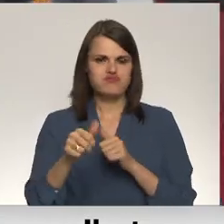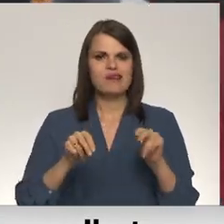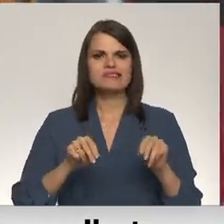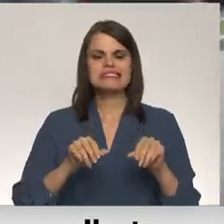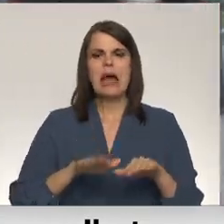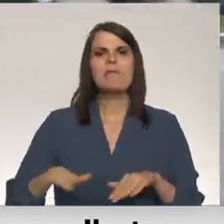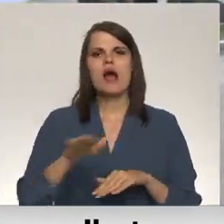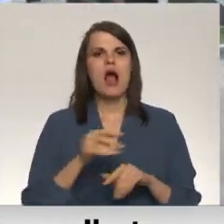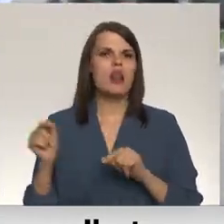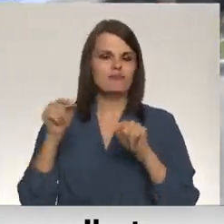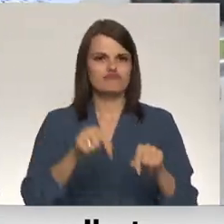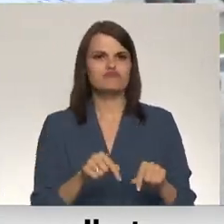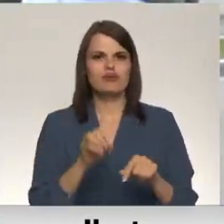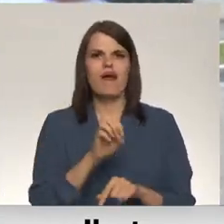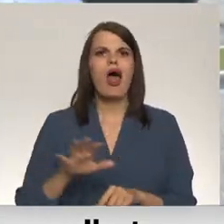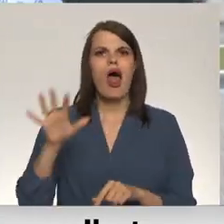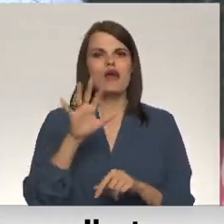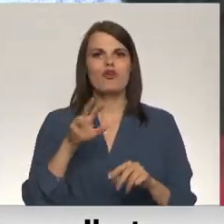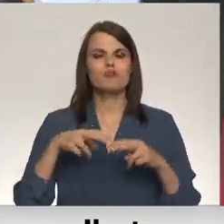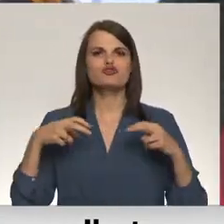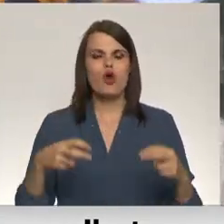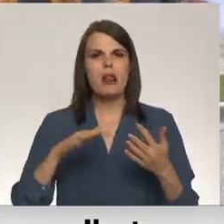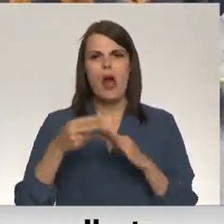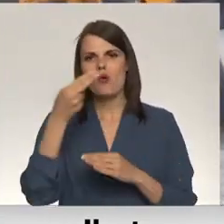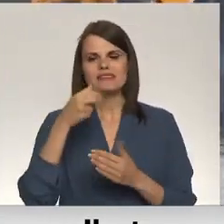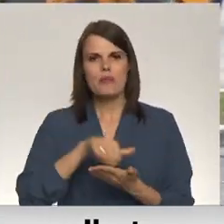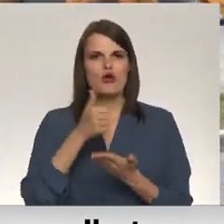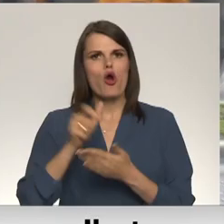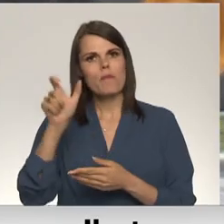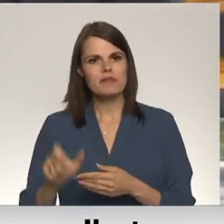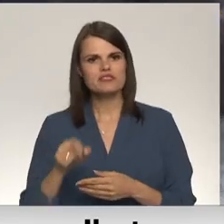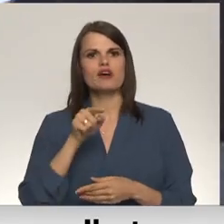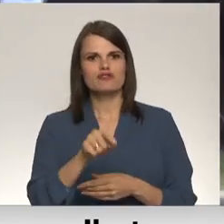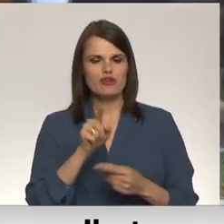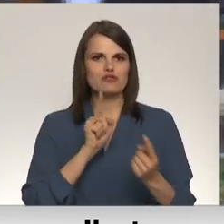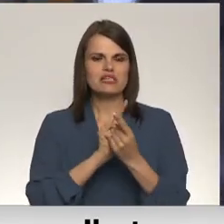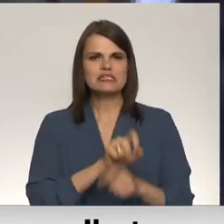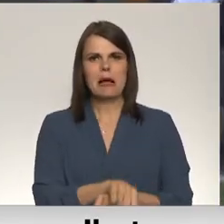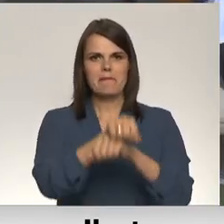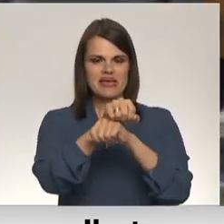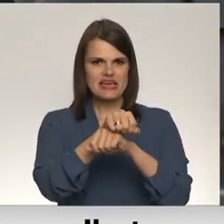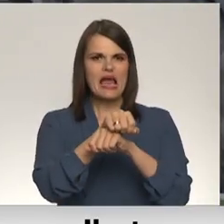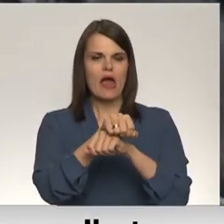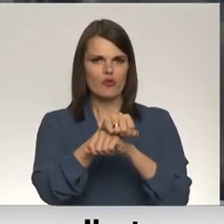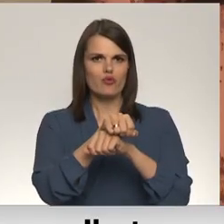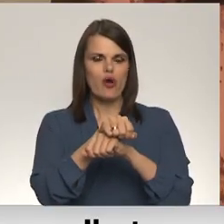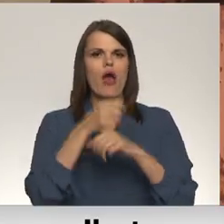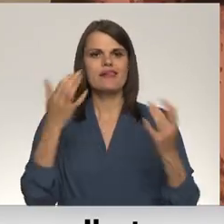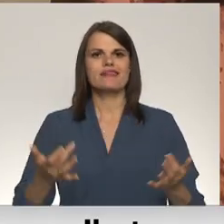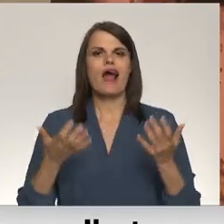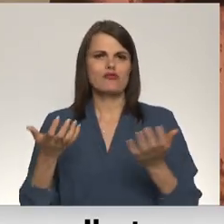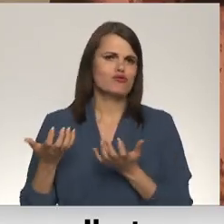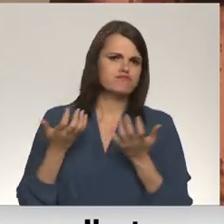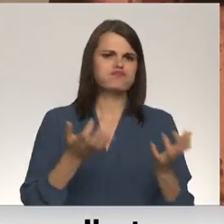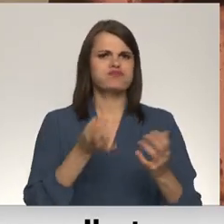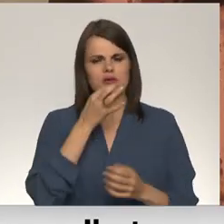ieradās Eiropas komisijas lauksaimniecības komisārs, kurš tika sagaidīts ar piketu. Ar traktoriem sabraukšie zemnieki komisāram pauda bažas